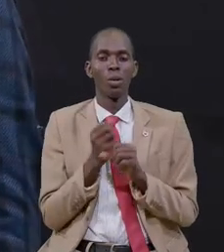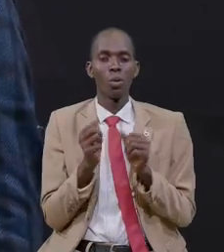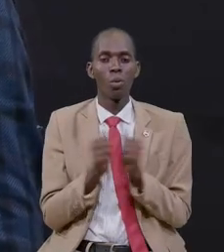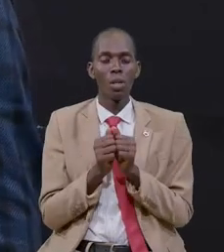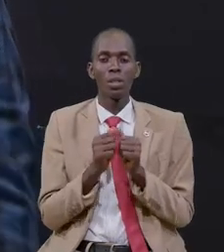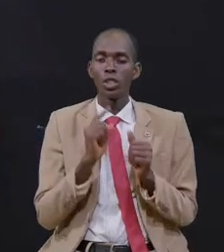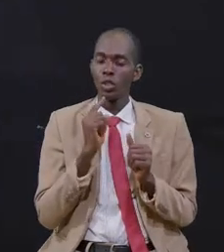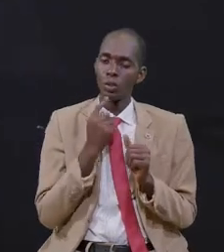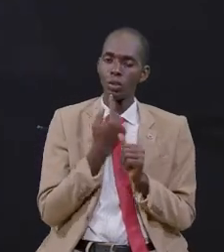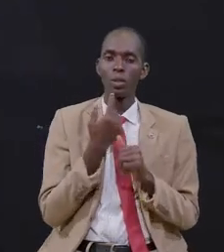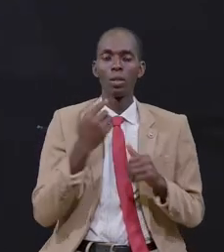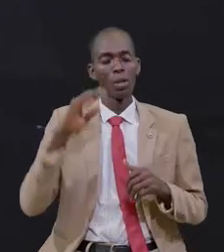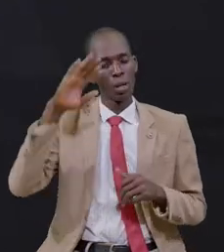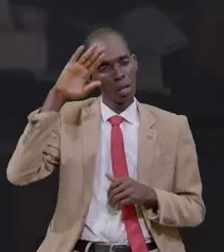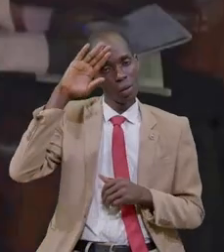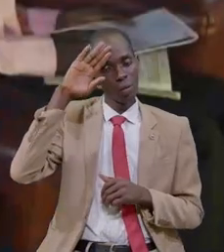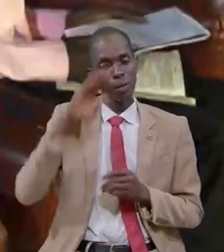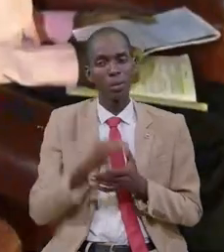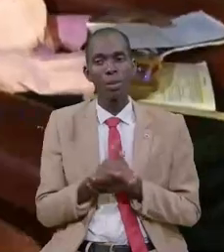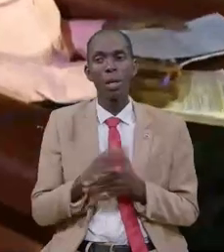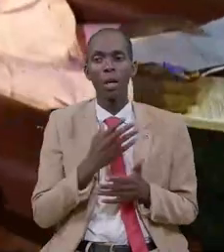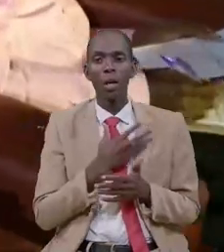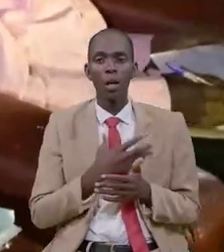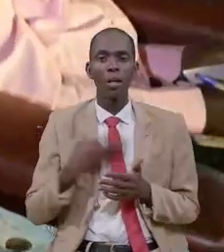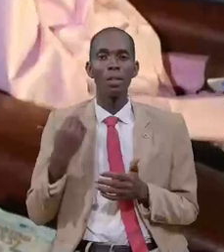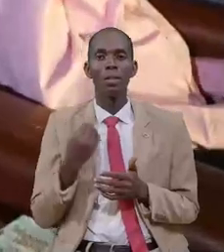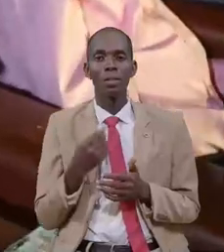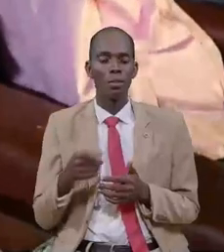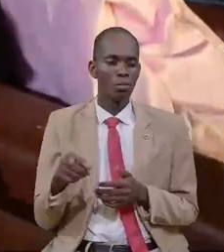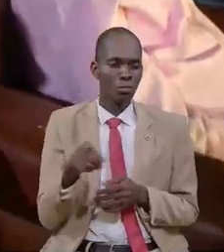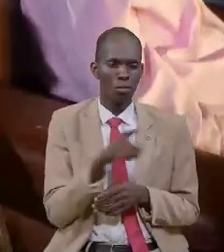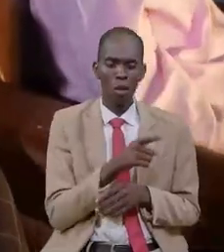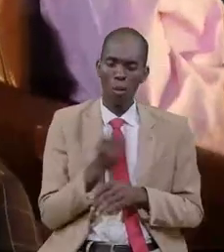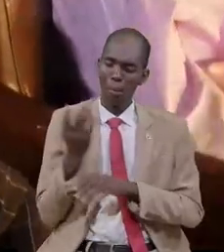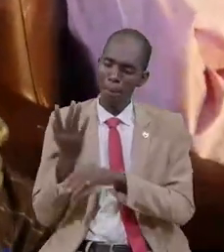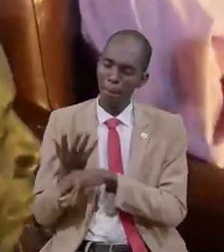et ils le prièrent en sa faveur.